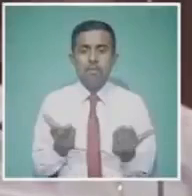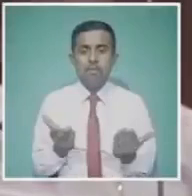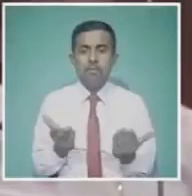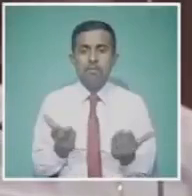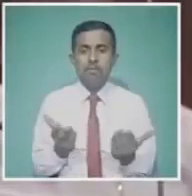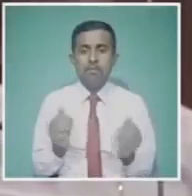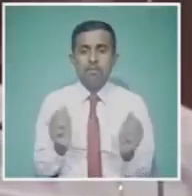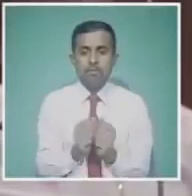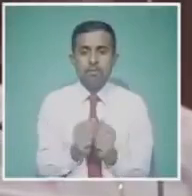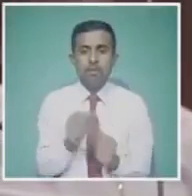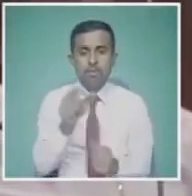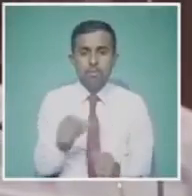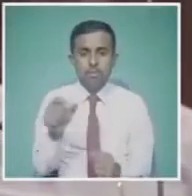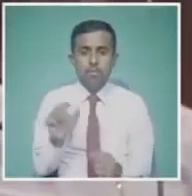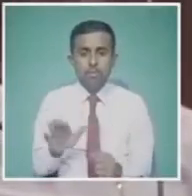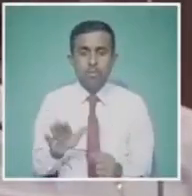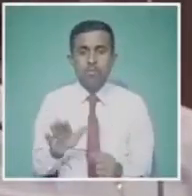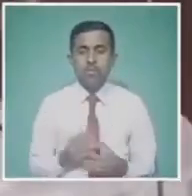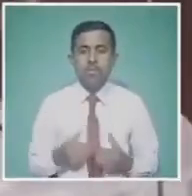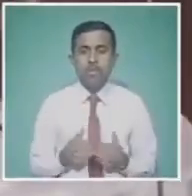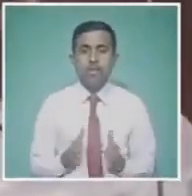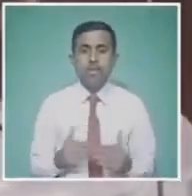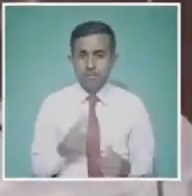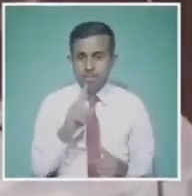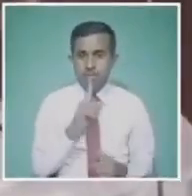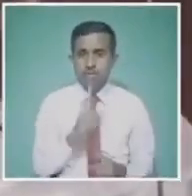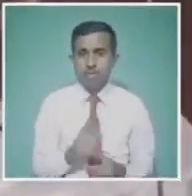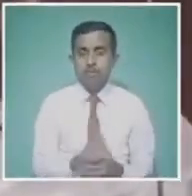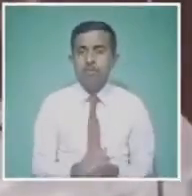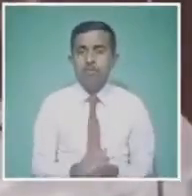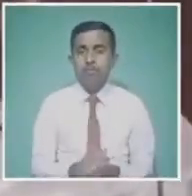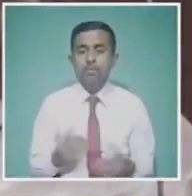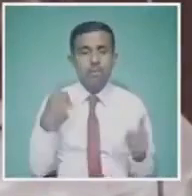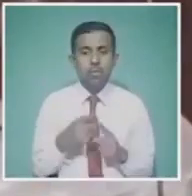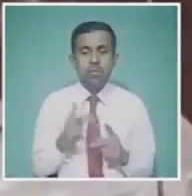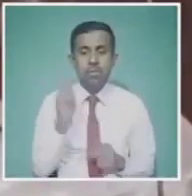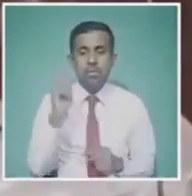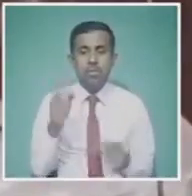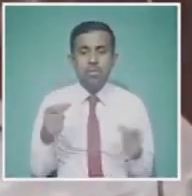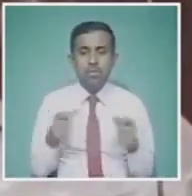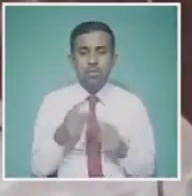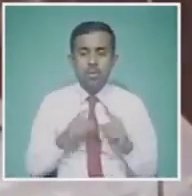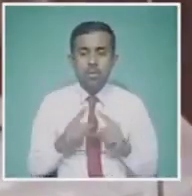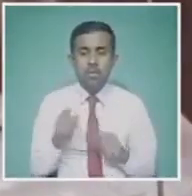போயிட்டு இருக்காங்க. இது வந்து ஒருண பிளான்டேஷன் மட்டும் இல்லை, எல்லா தோட்டங்களையும் இது நடந்துட்டு இருக்கு. நாங்கள் வந்து துரைமார்கிட்ட இதை சம்மந்தமாக போய் பேசும்போது அவர் வந்து